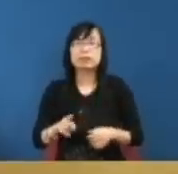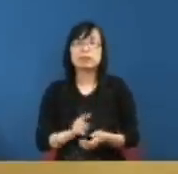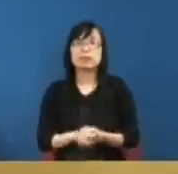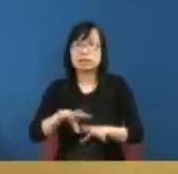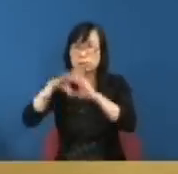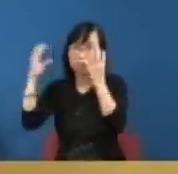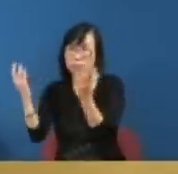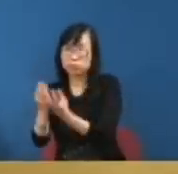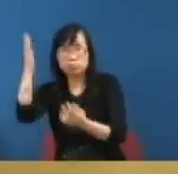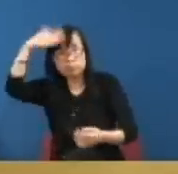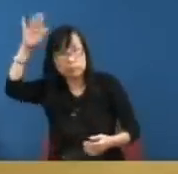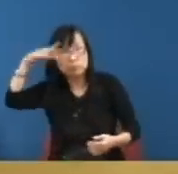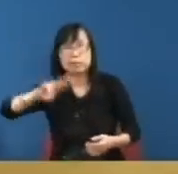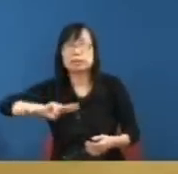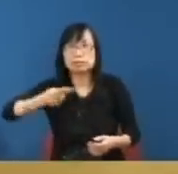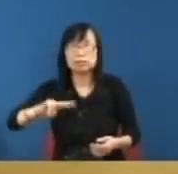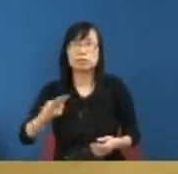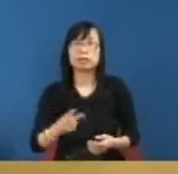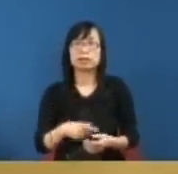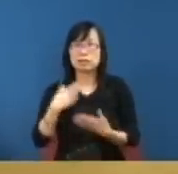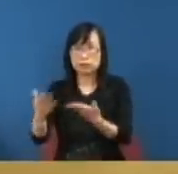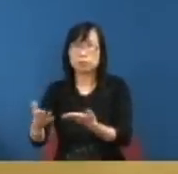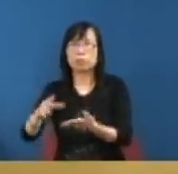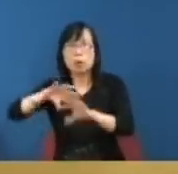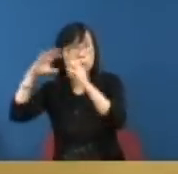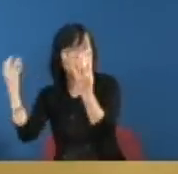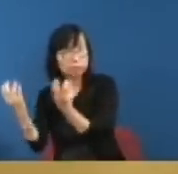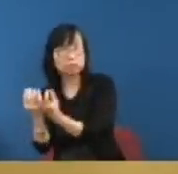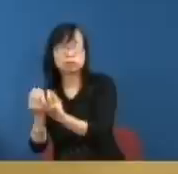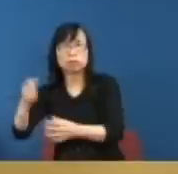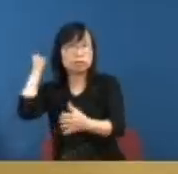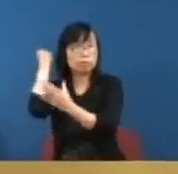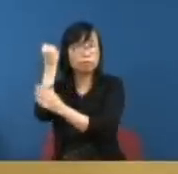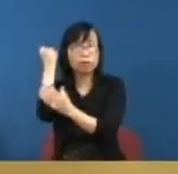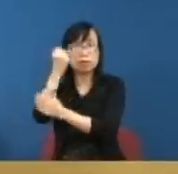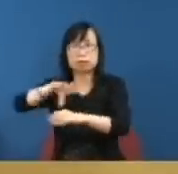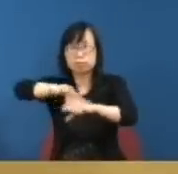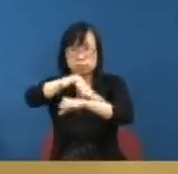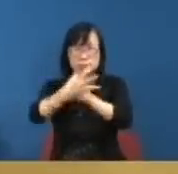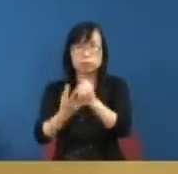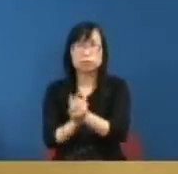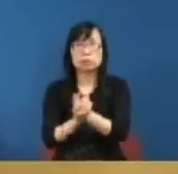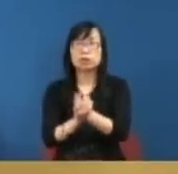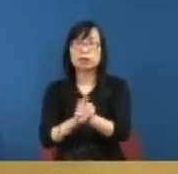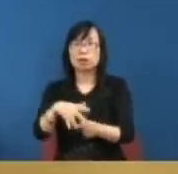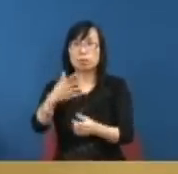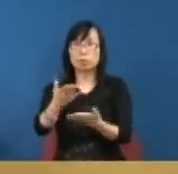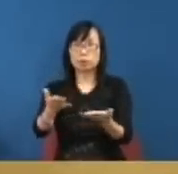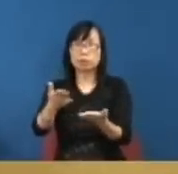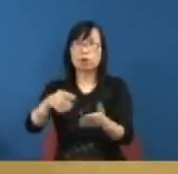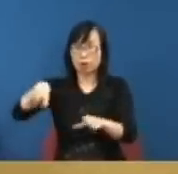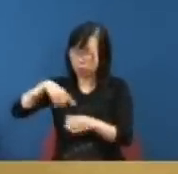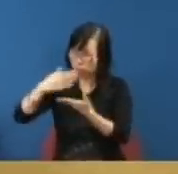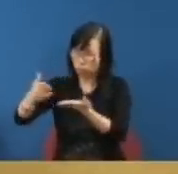群眾明白這種改革的迫切性，一定是要跟群眾一起呢，在這個反對全球資本主義對所有的窮